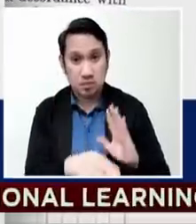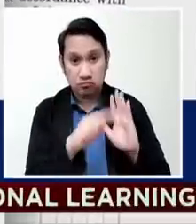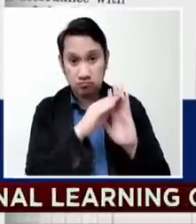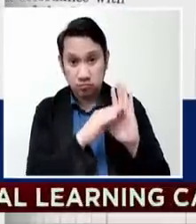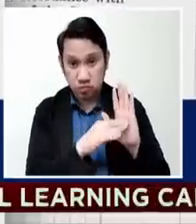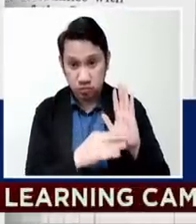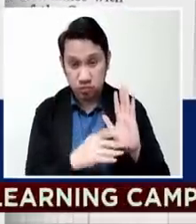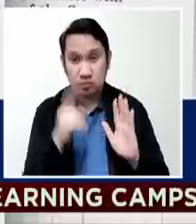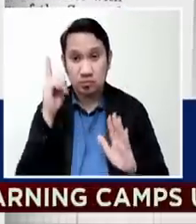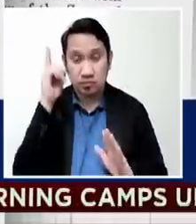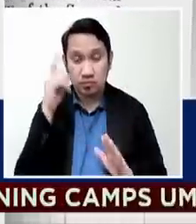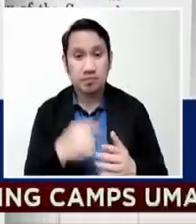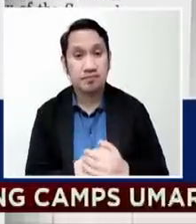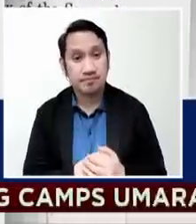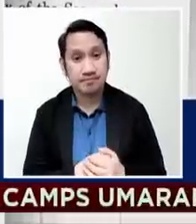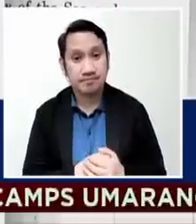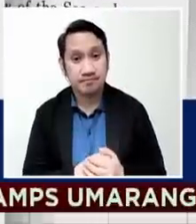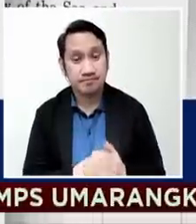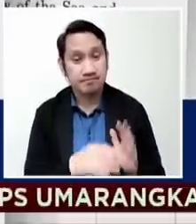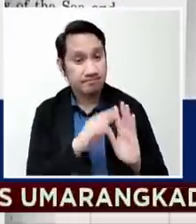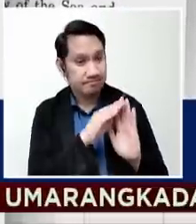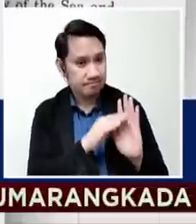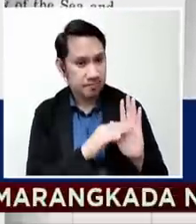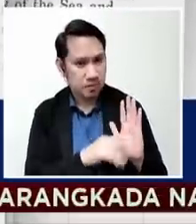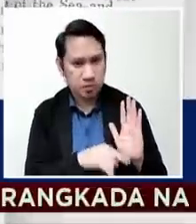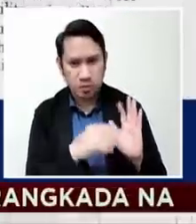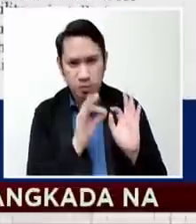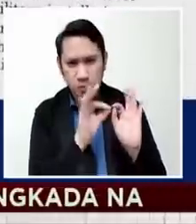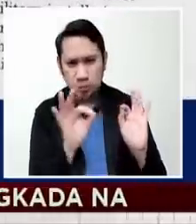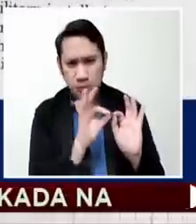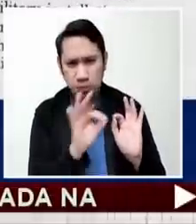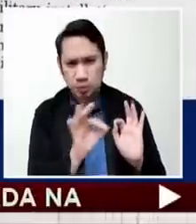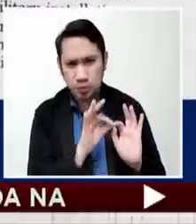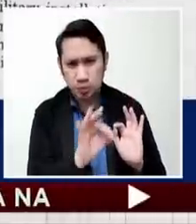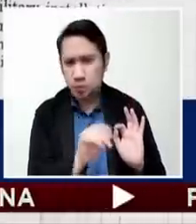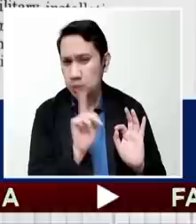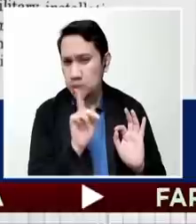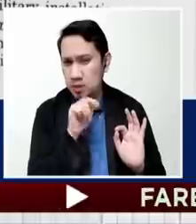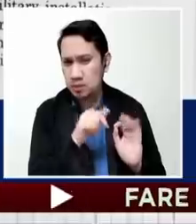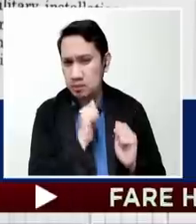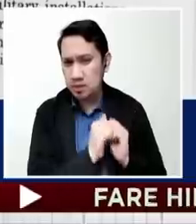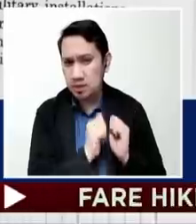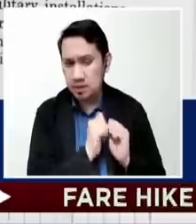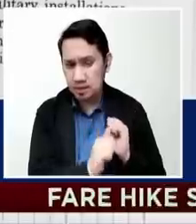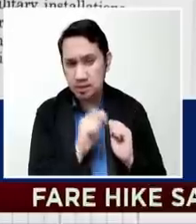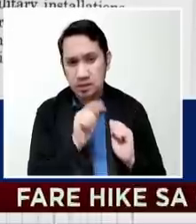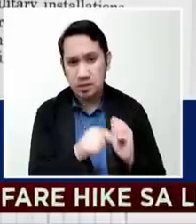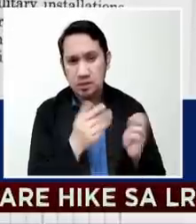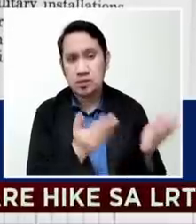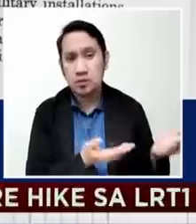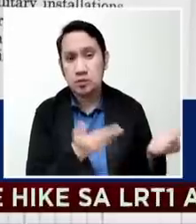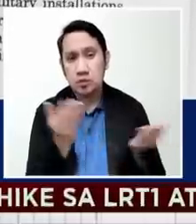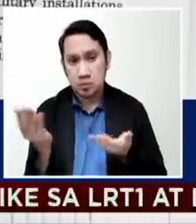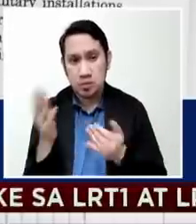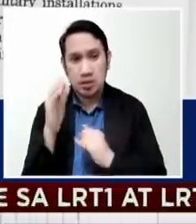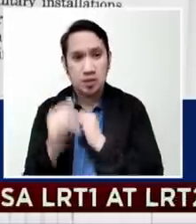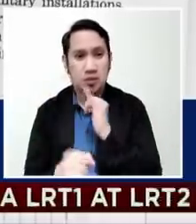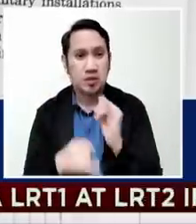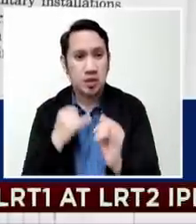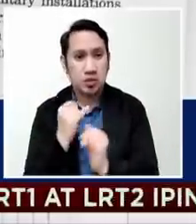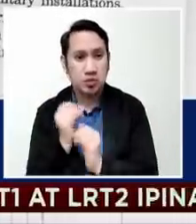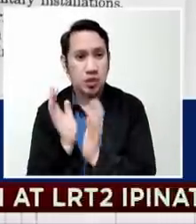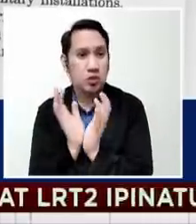79 ni Senate President Juan Miguel Zubiri at Senador Risa Ontiveros ang posibilidad na dalhin sa international community ang issue